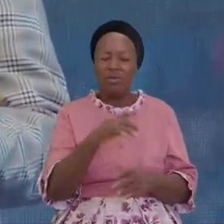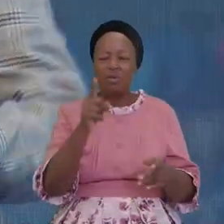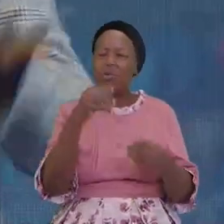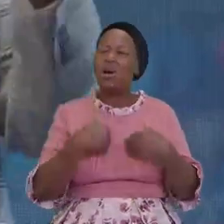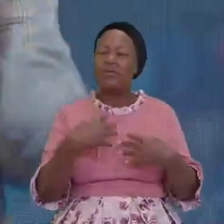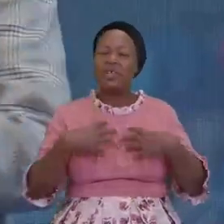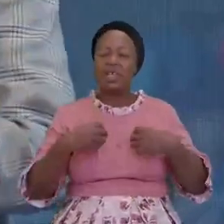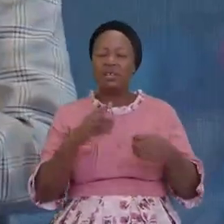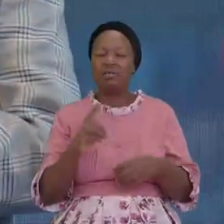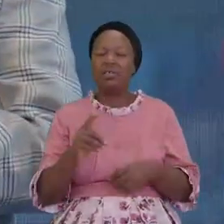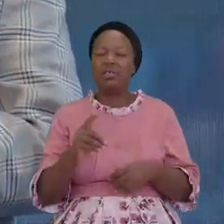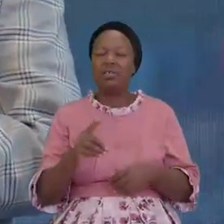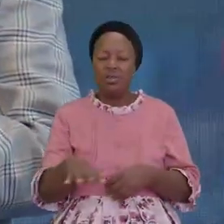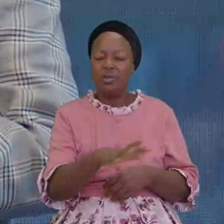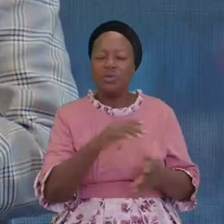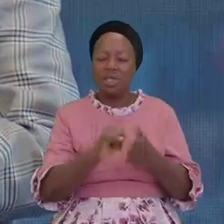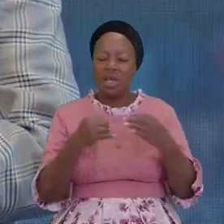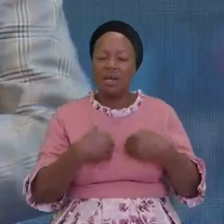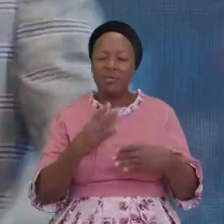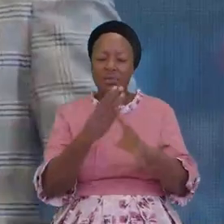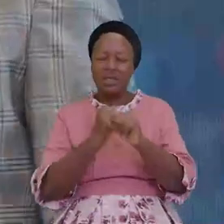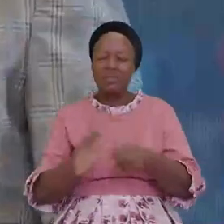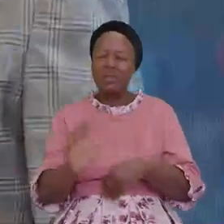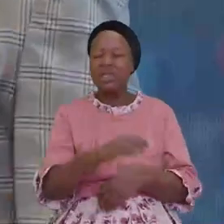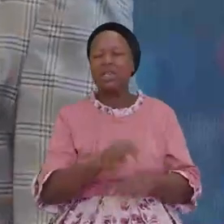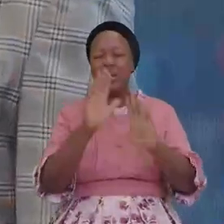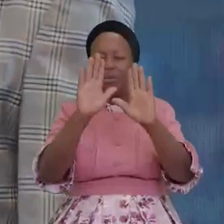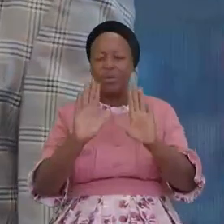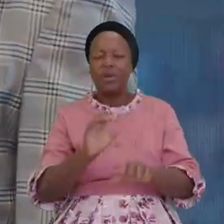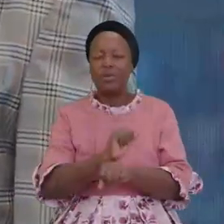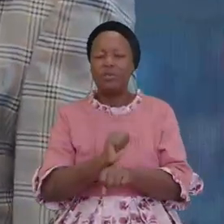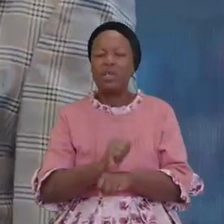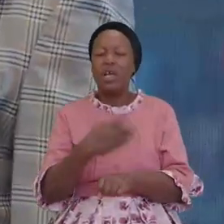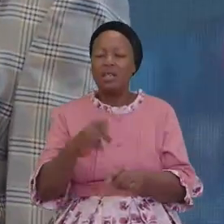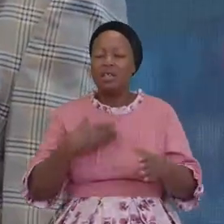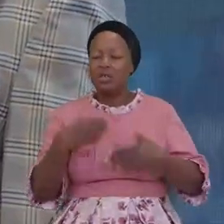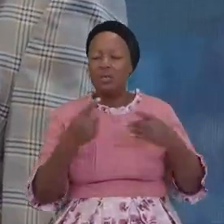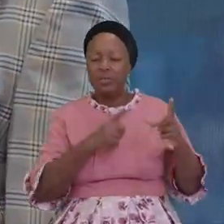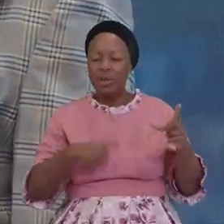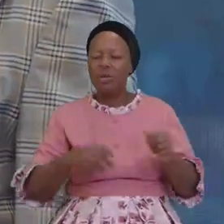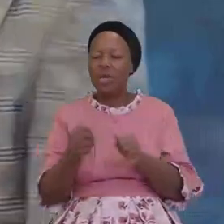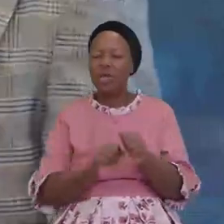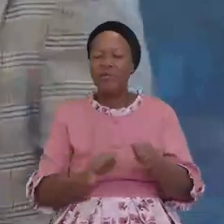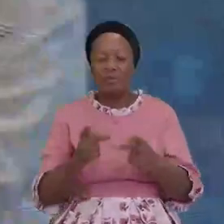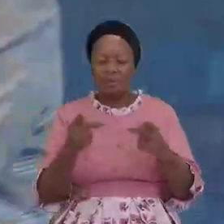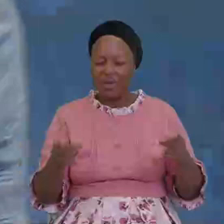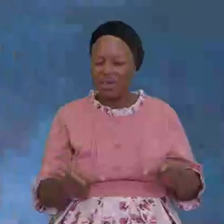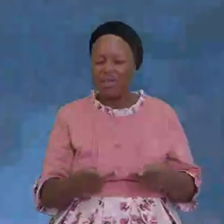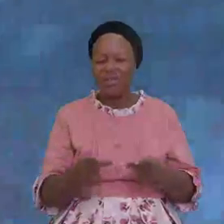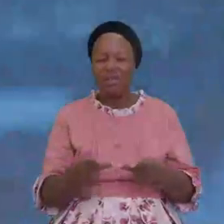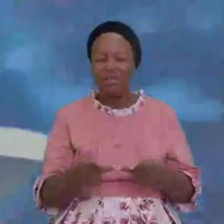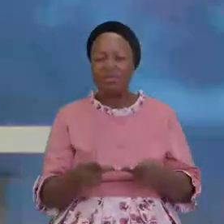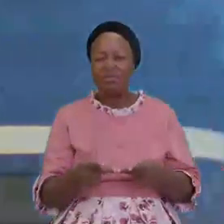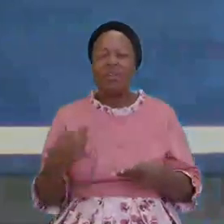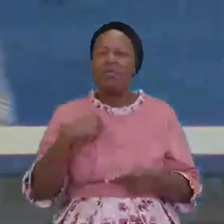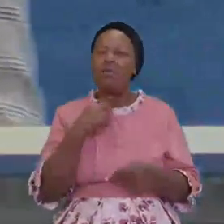sauvé, ce que tu as guéri, ceux qui ont reçu leur miracle, la joie